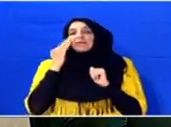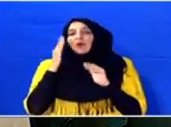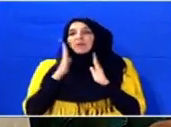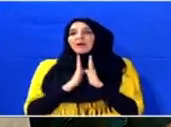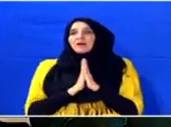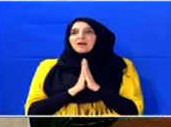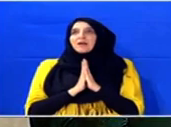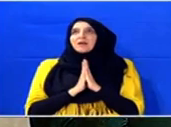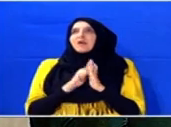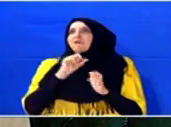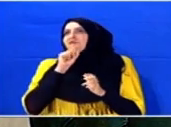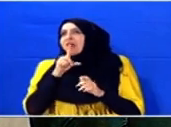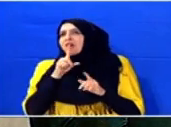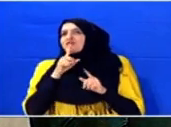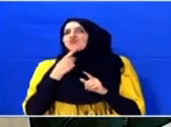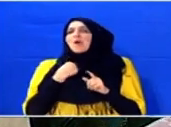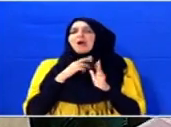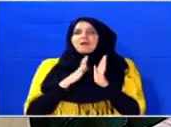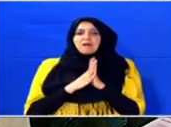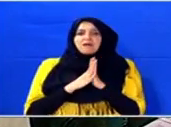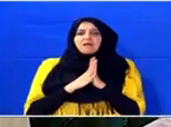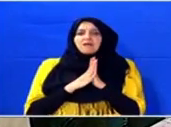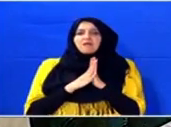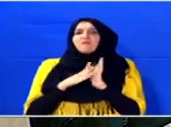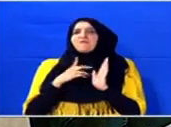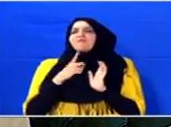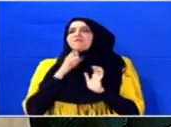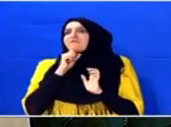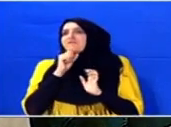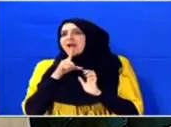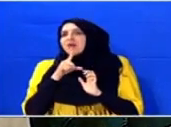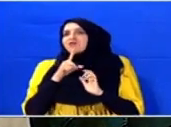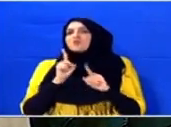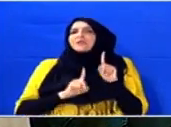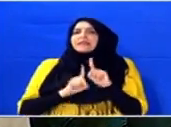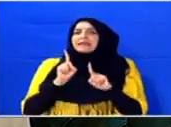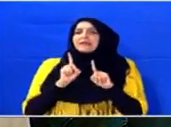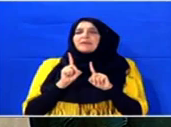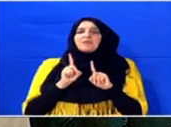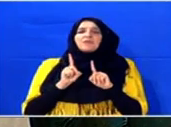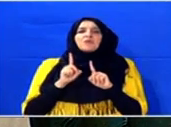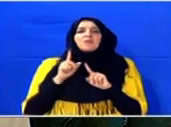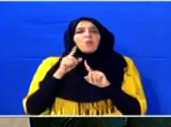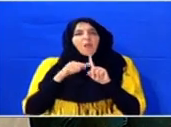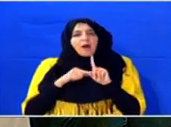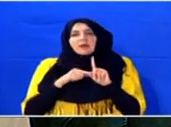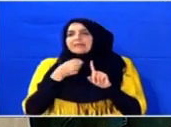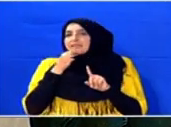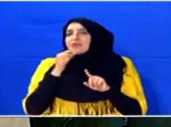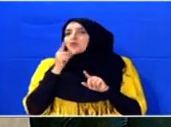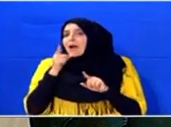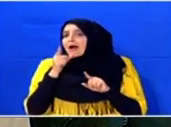في نهايه جوان مثلا في شهر جويليه يقول لك كلمه واحده